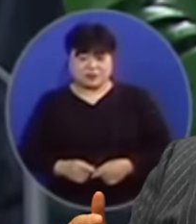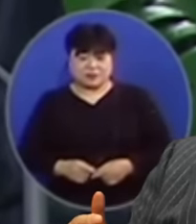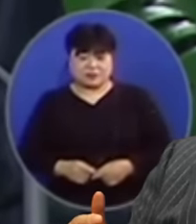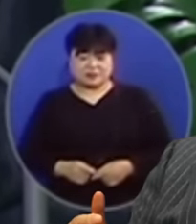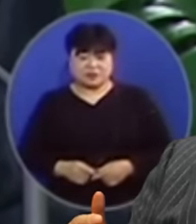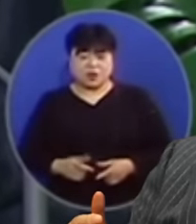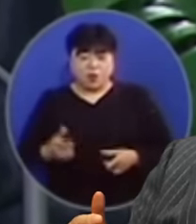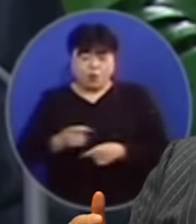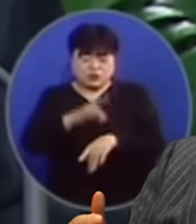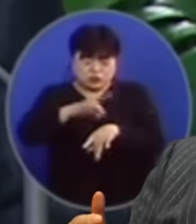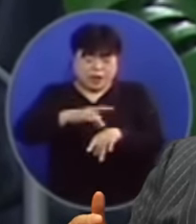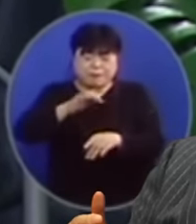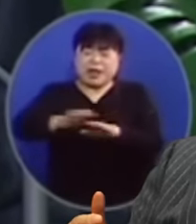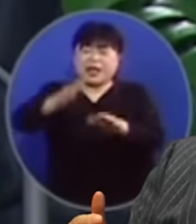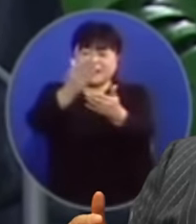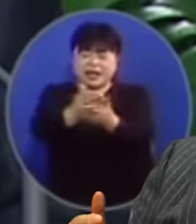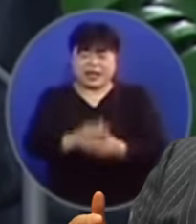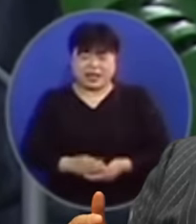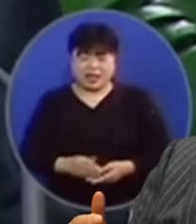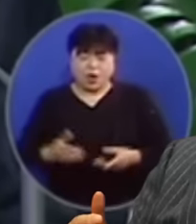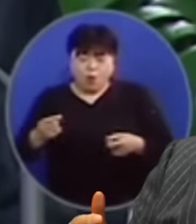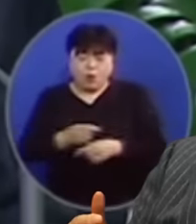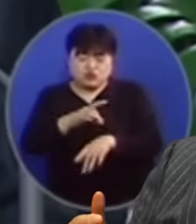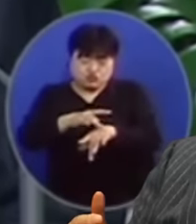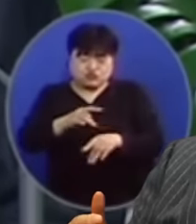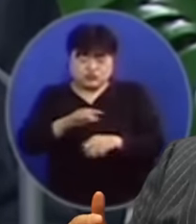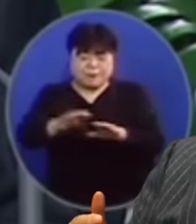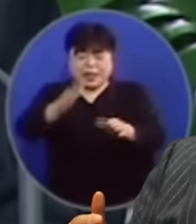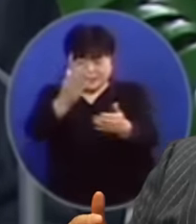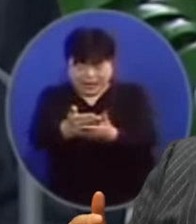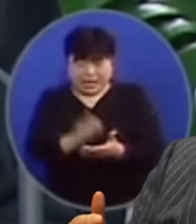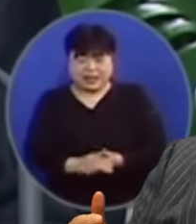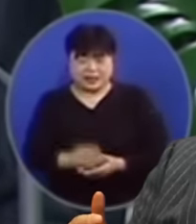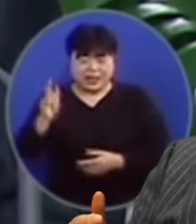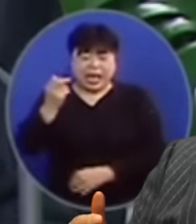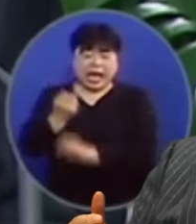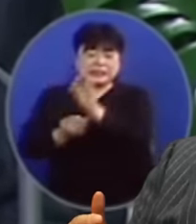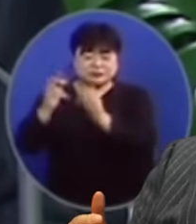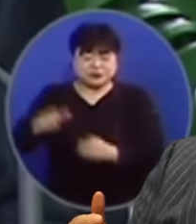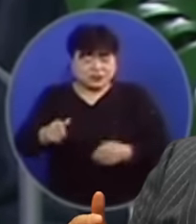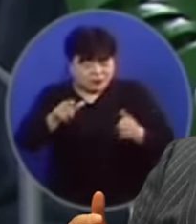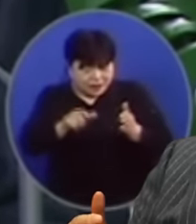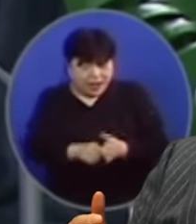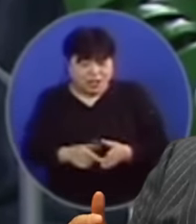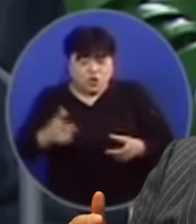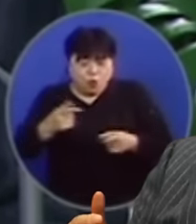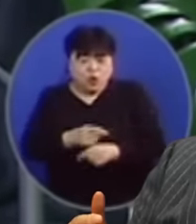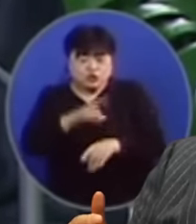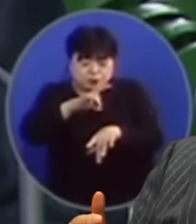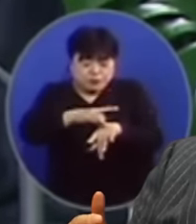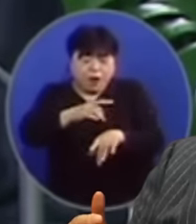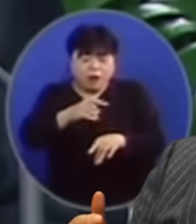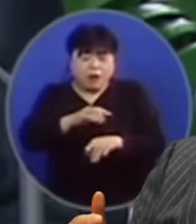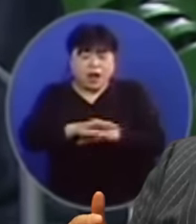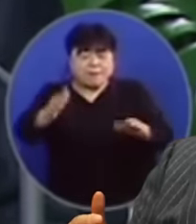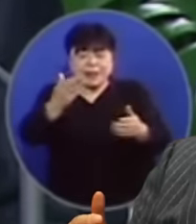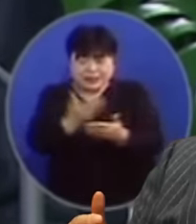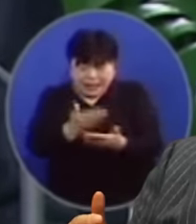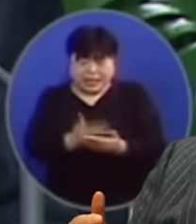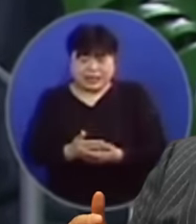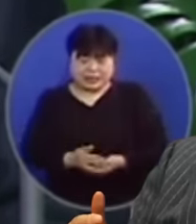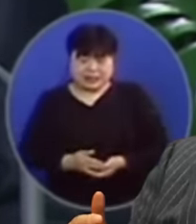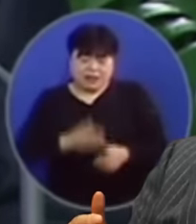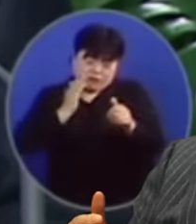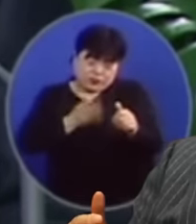내 원수에 대한 원한을 갚아주셔서, 갚아주셔서, 갚아주셔서. 아침부터 저녁까지 내 원수에 대한 원한을 갚아달라고 하니까 나중에 재판관이